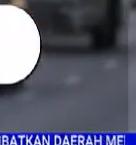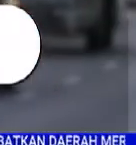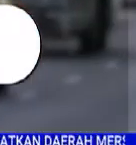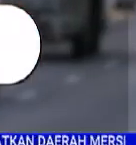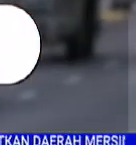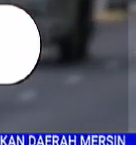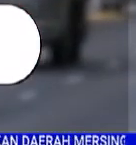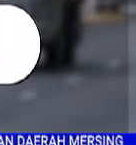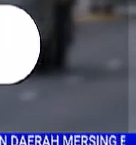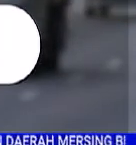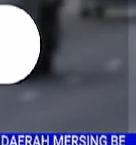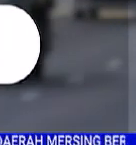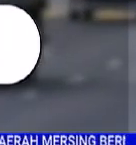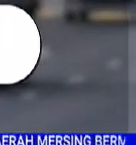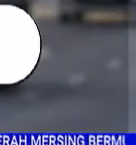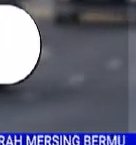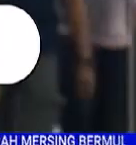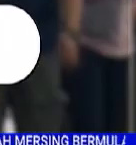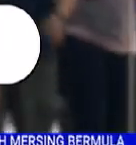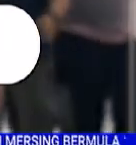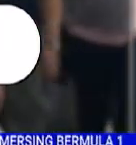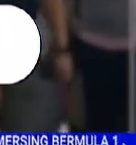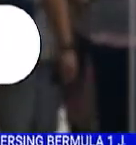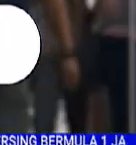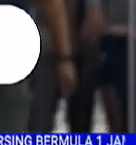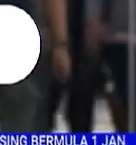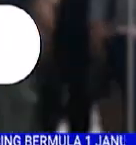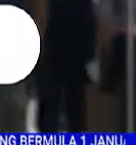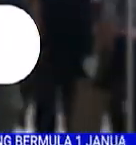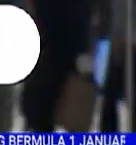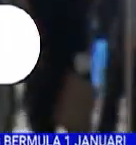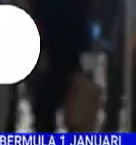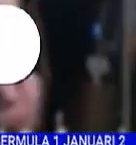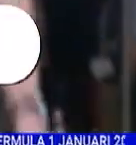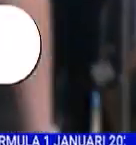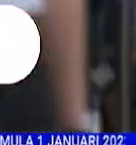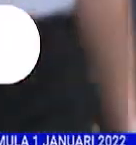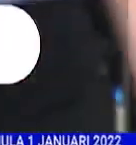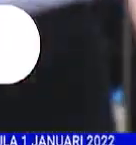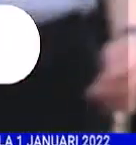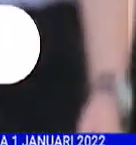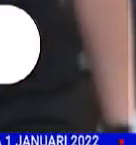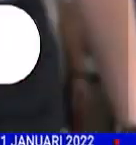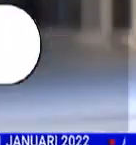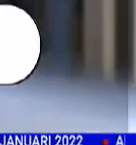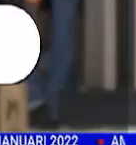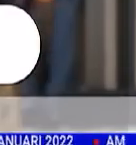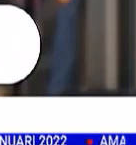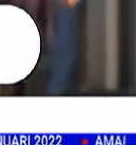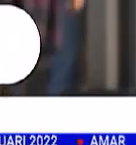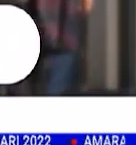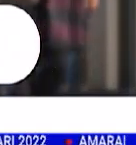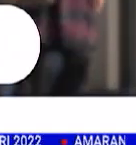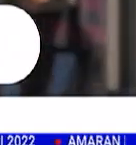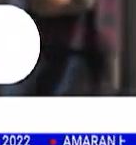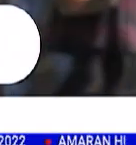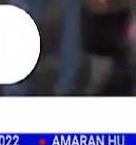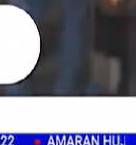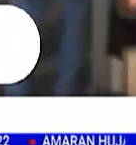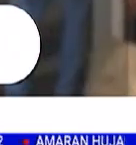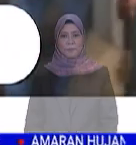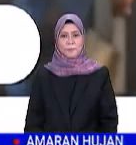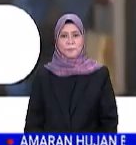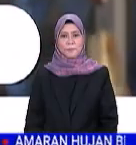Sejumlah RM225 bilion diperuntukkan meliputi pakej bantuan perlindungan ekonomi dan rakyat